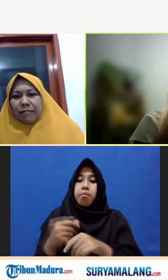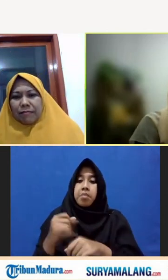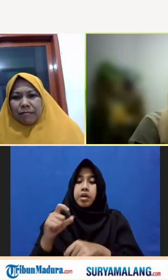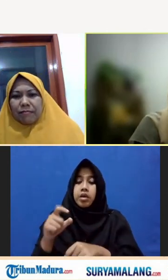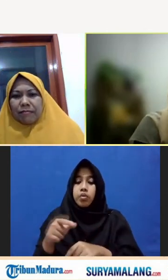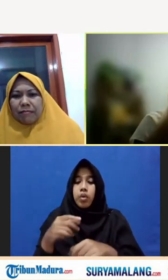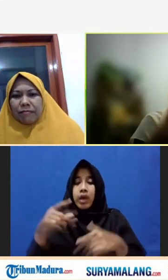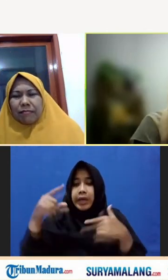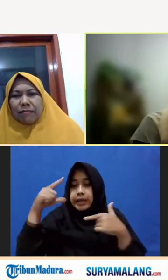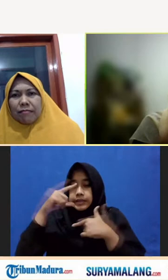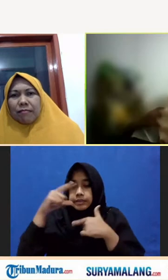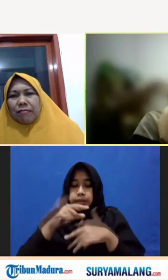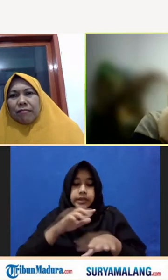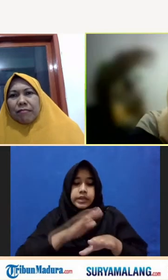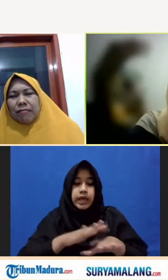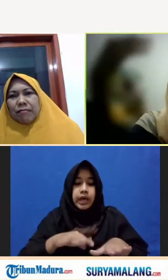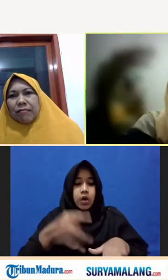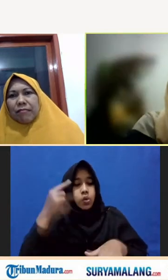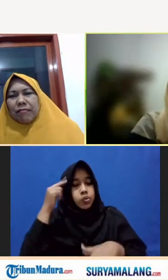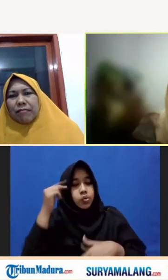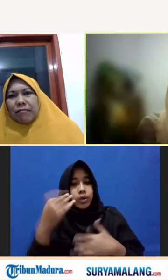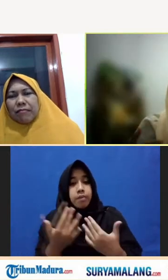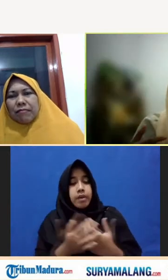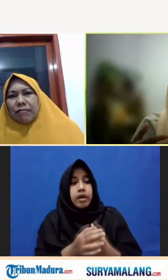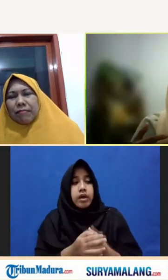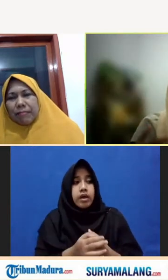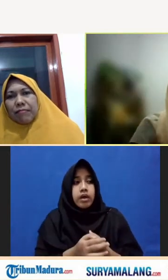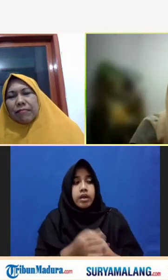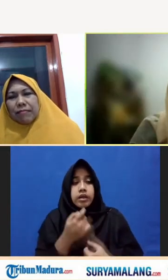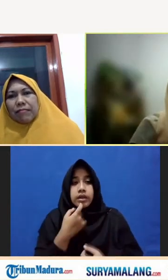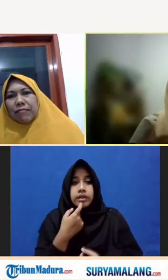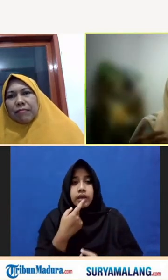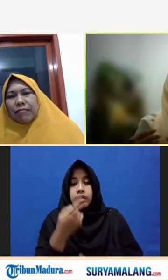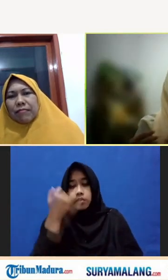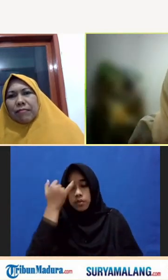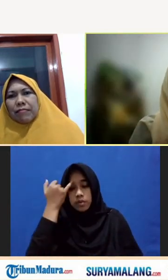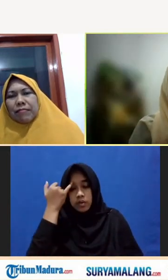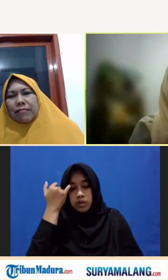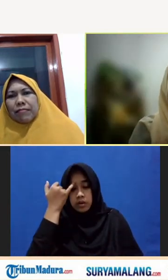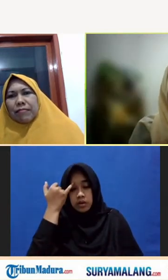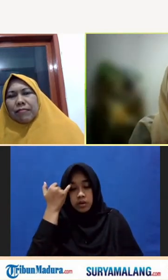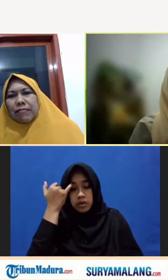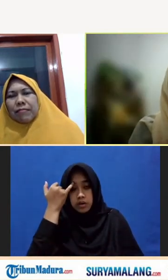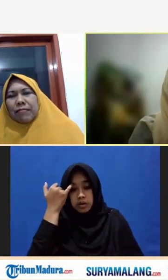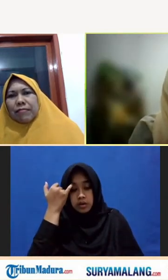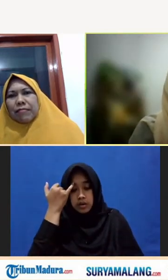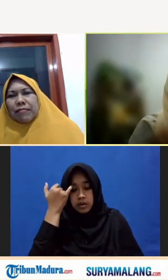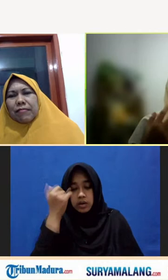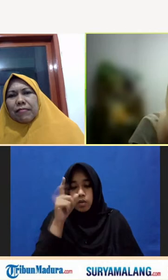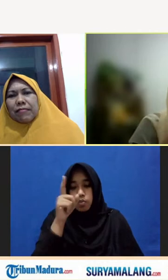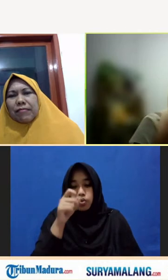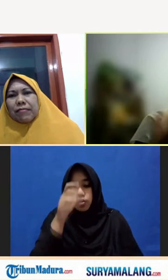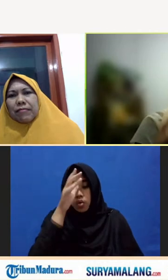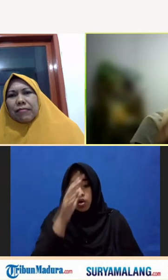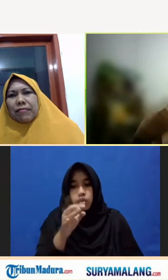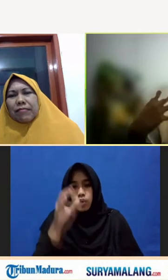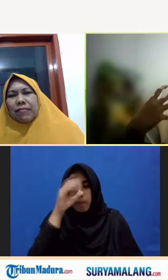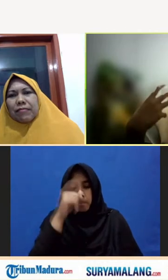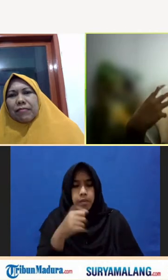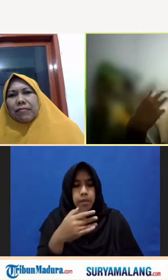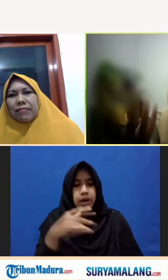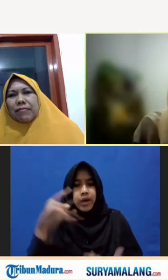dia untuk hal-hal tadi. Yang perlu orang tua tahu, ini tuh